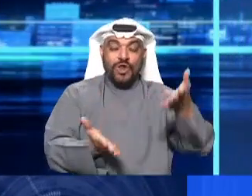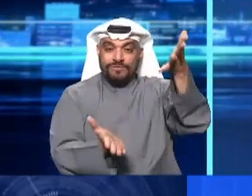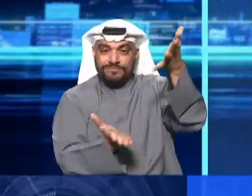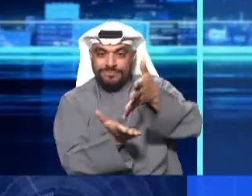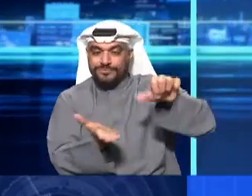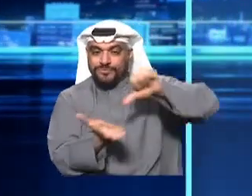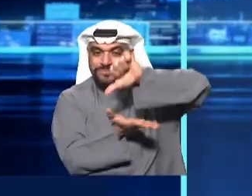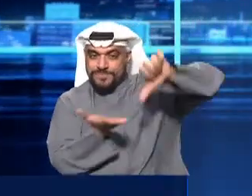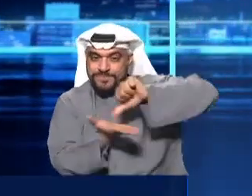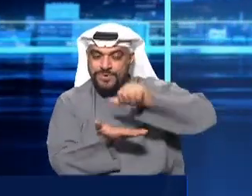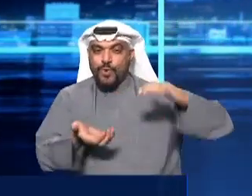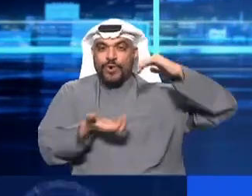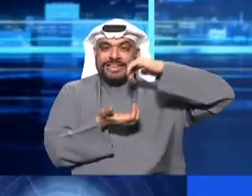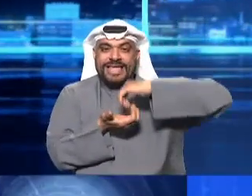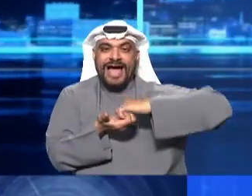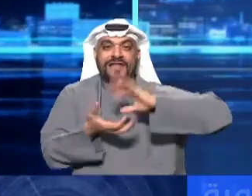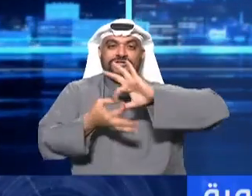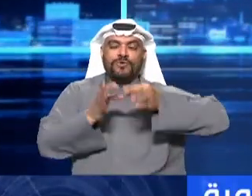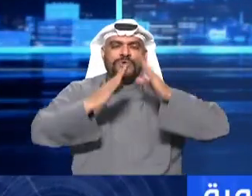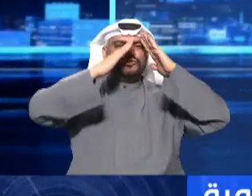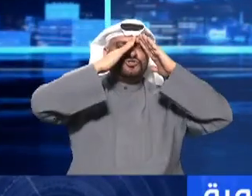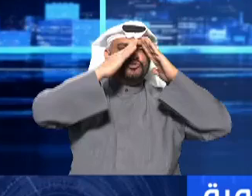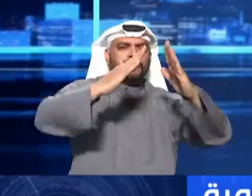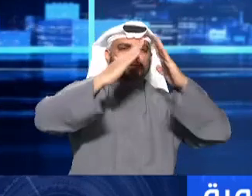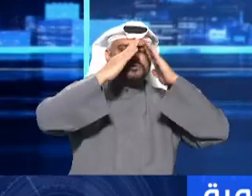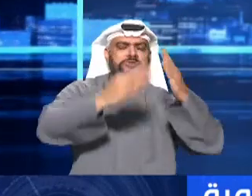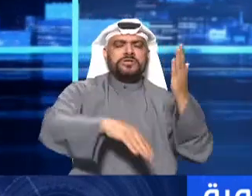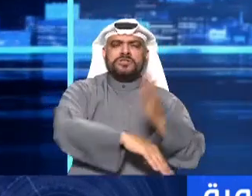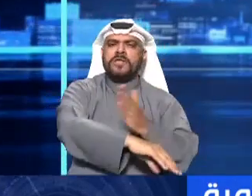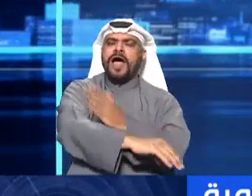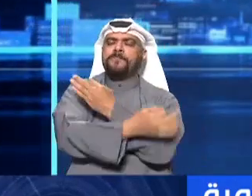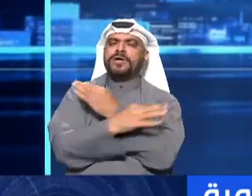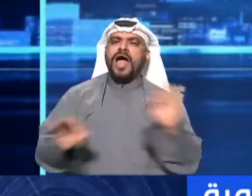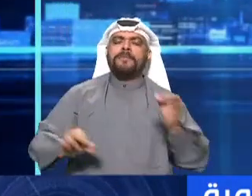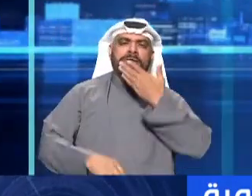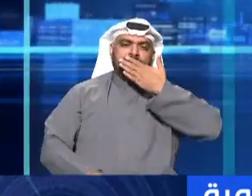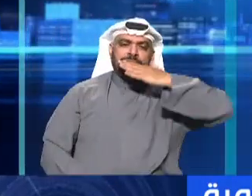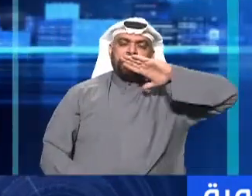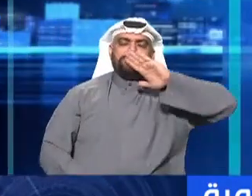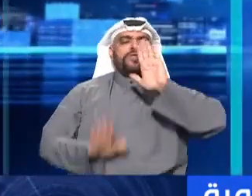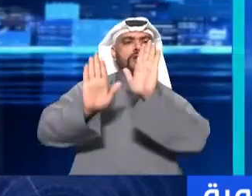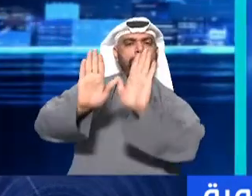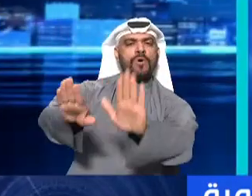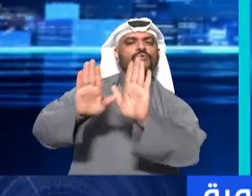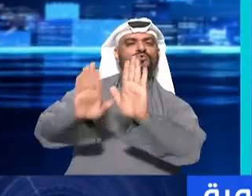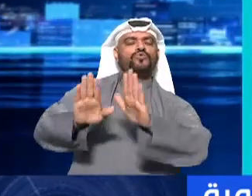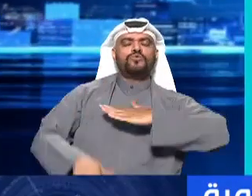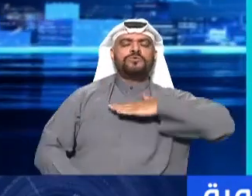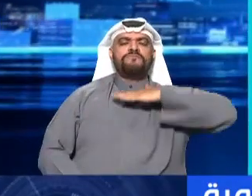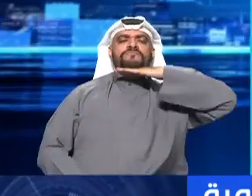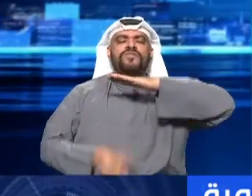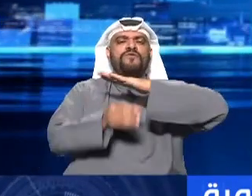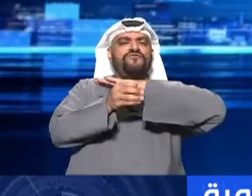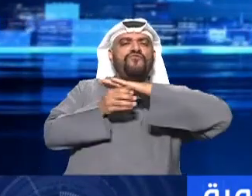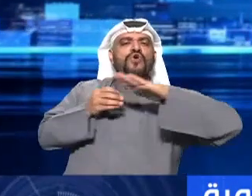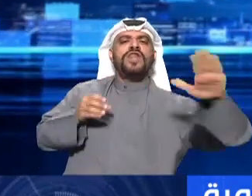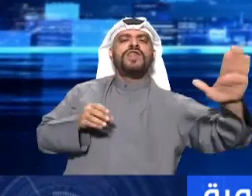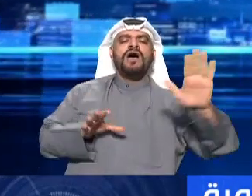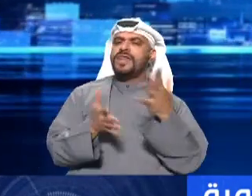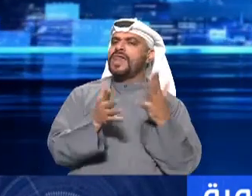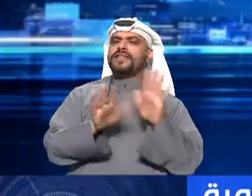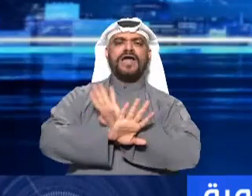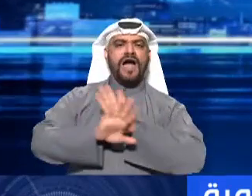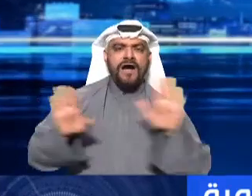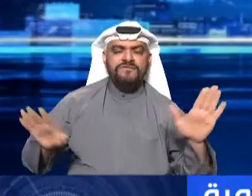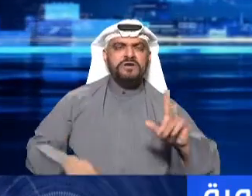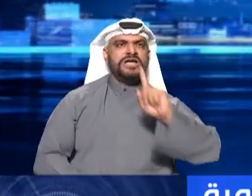واتحاد الجمعيات التعاونية الاستهلاكية على جهودهم المبذولة لتوفير الاحتياجات اليومية للمواطنين والمقيمين من كافة